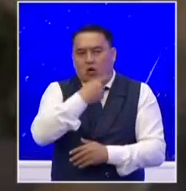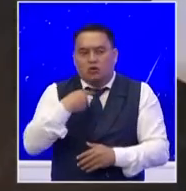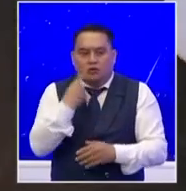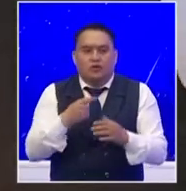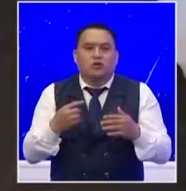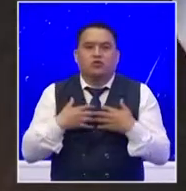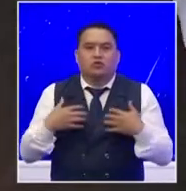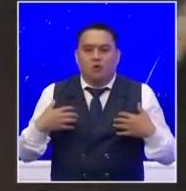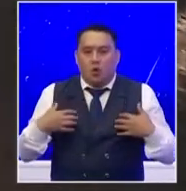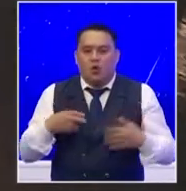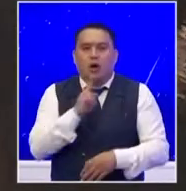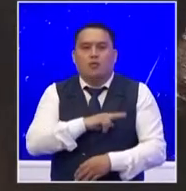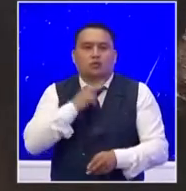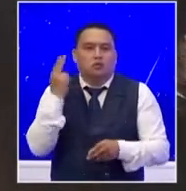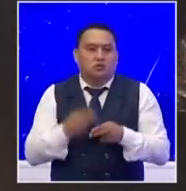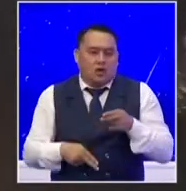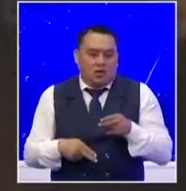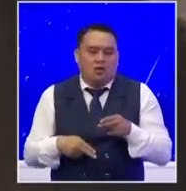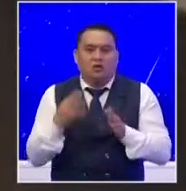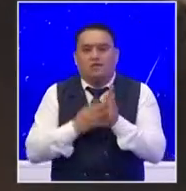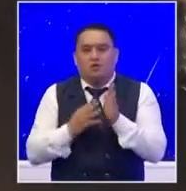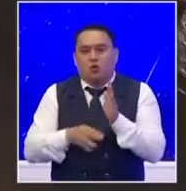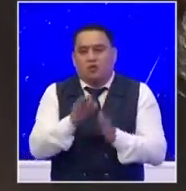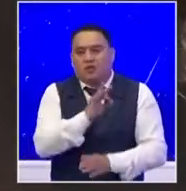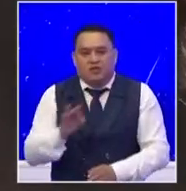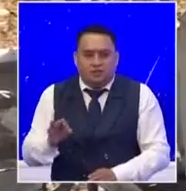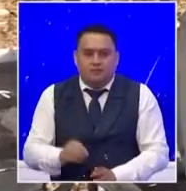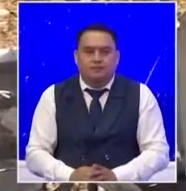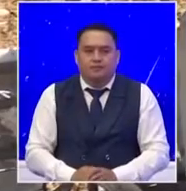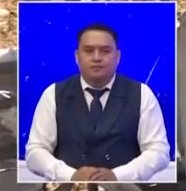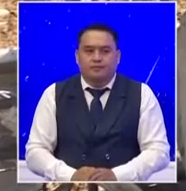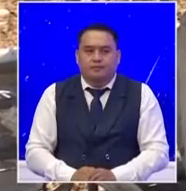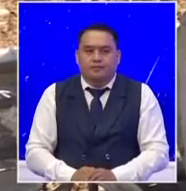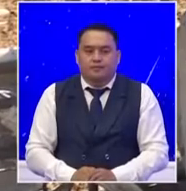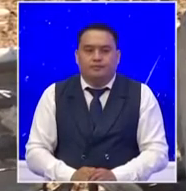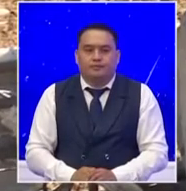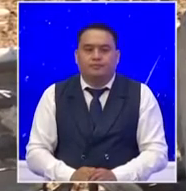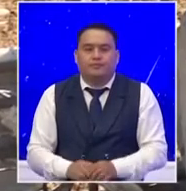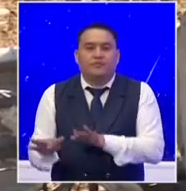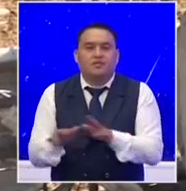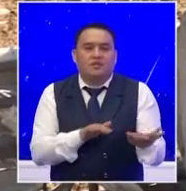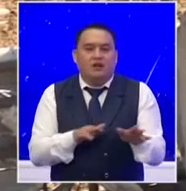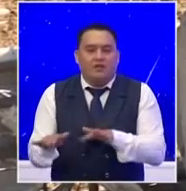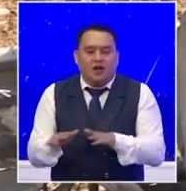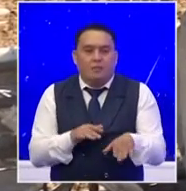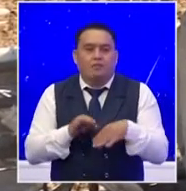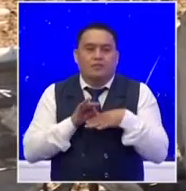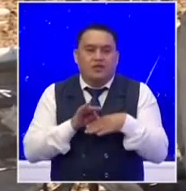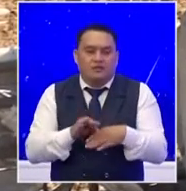подворья. На сегодня работы завершены почти на 90%. Ветеринарные мероприятия проводятся